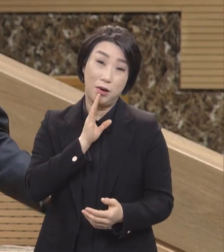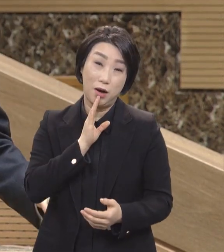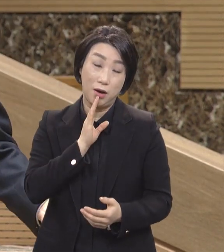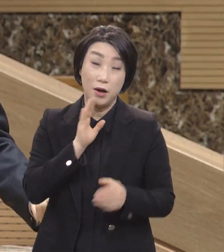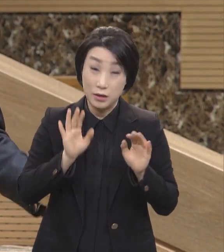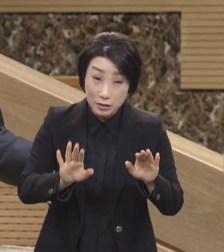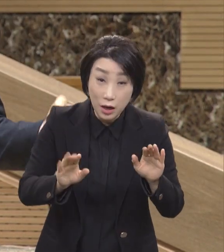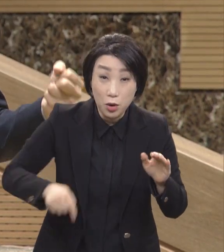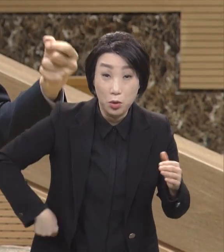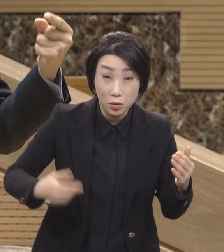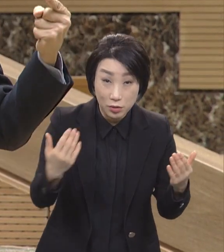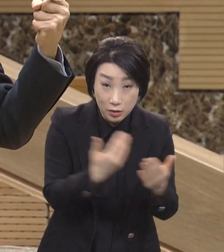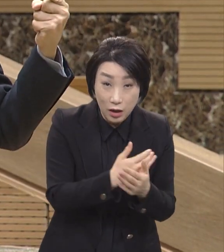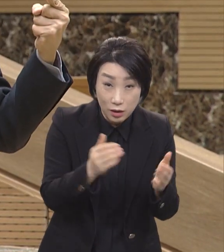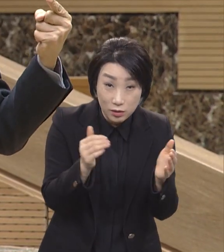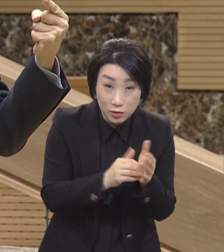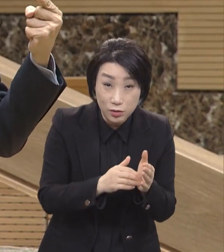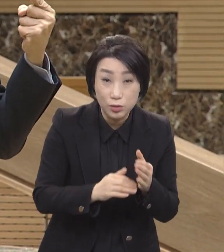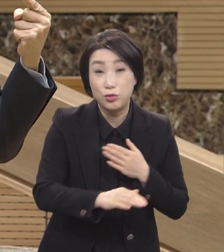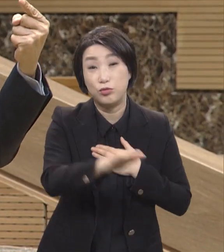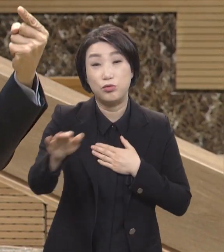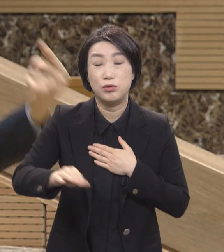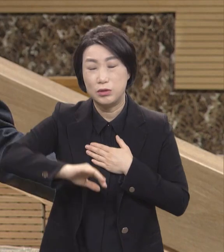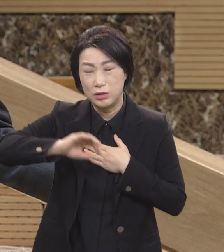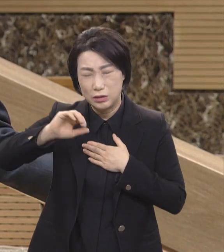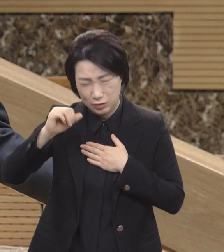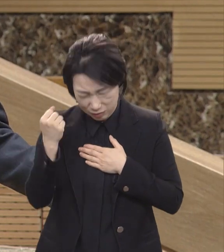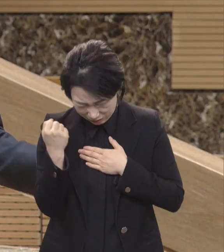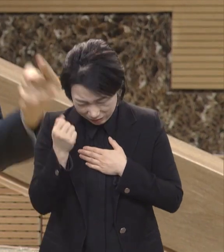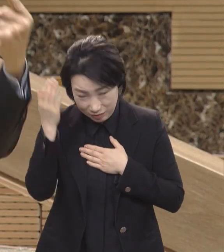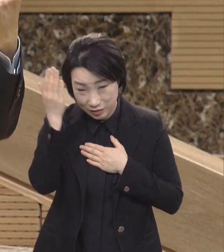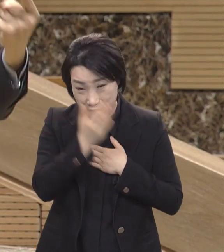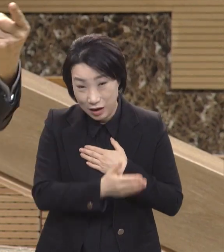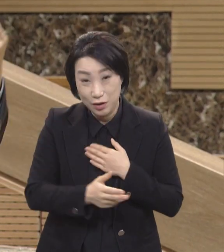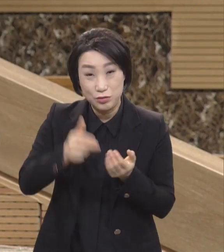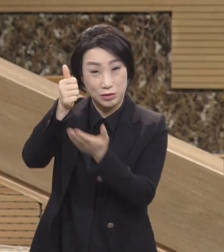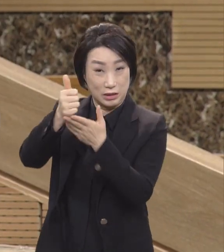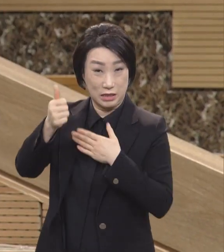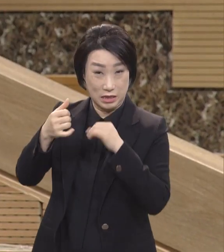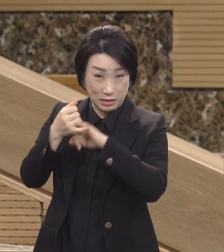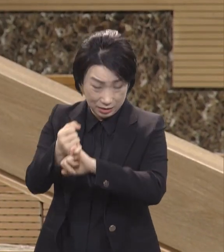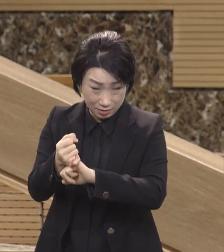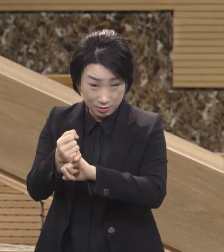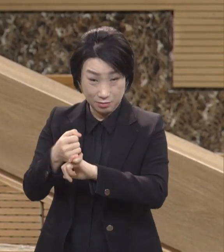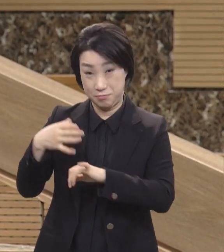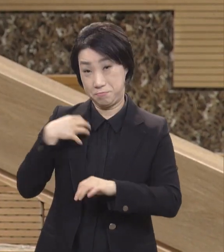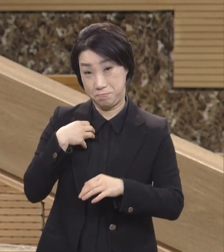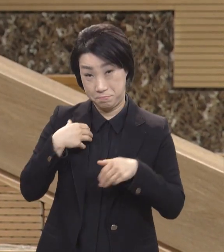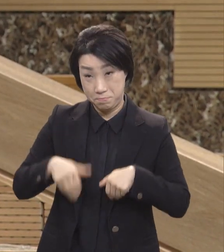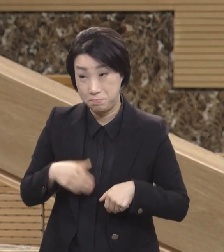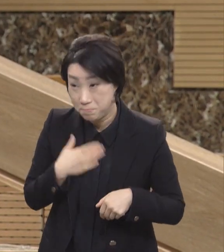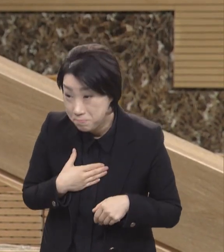회개하고 우리는 순수 주님과 나와의 계약의 장본인이 되고